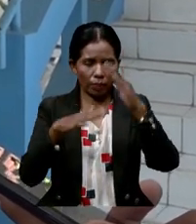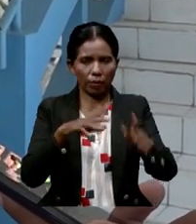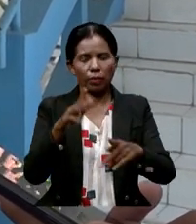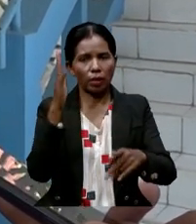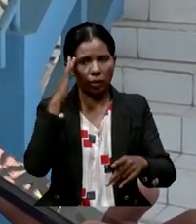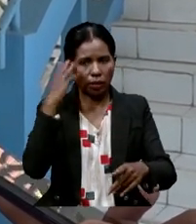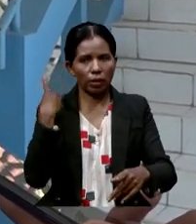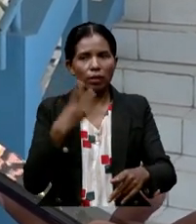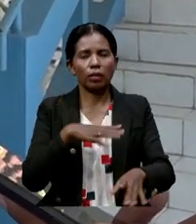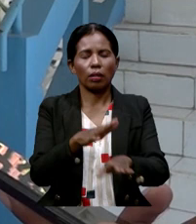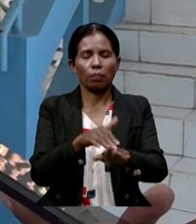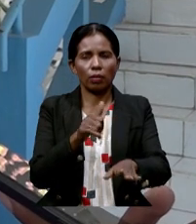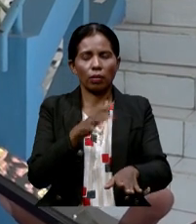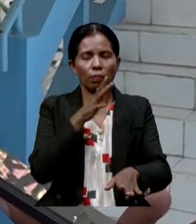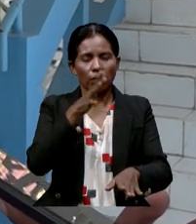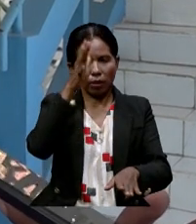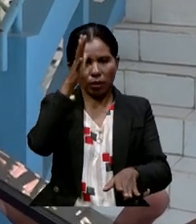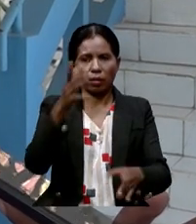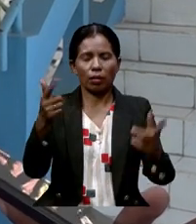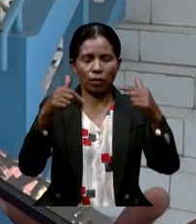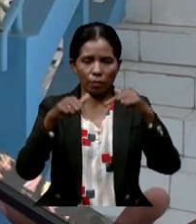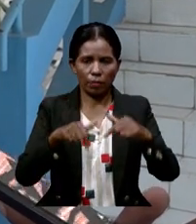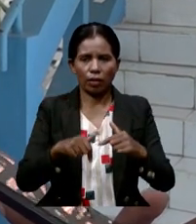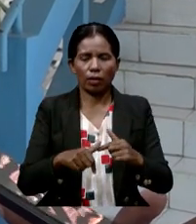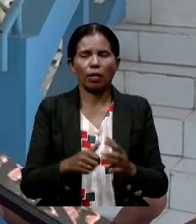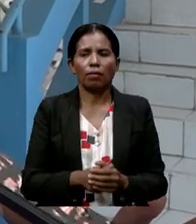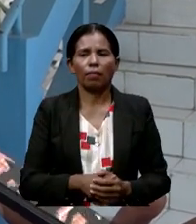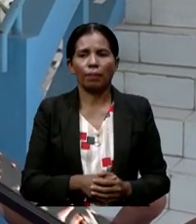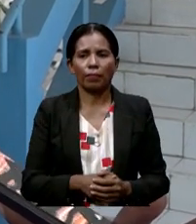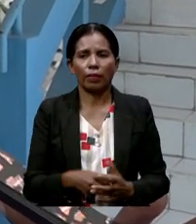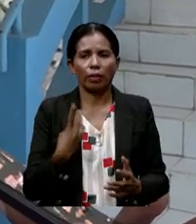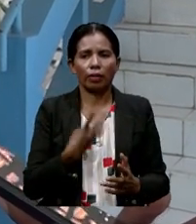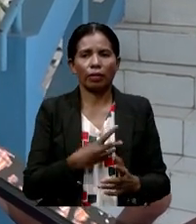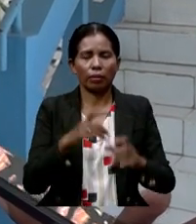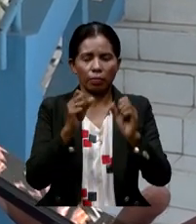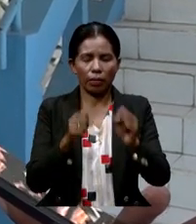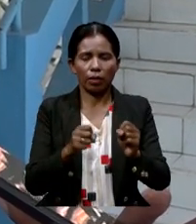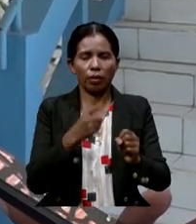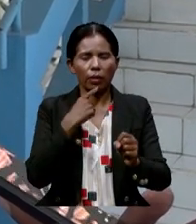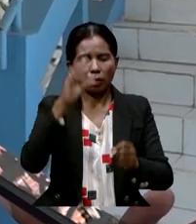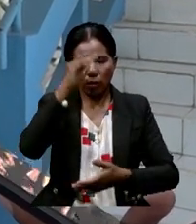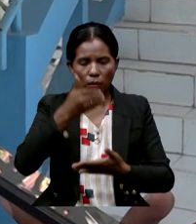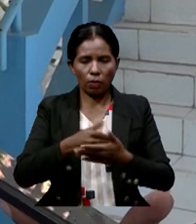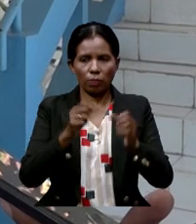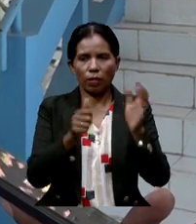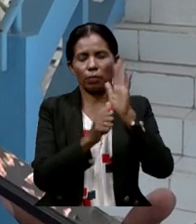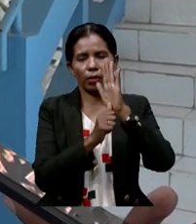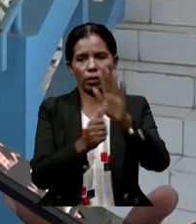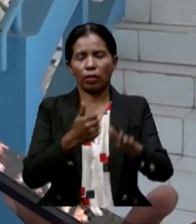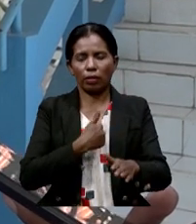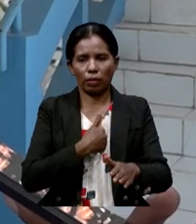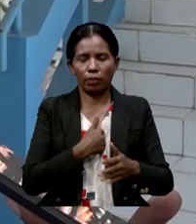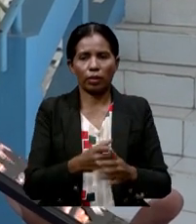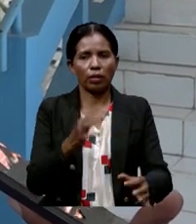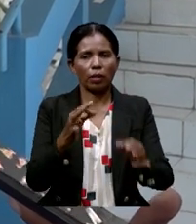tamane mo ita bulu inaman mayona para tunne ita bele sama da bauan par uan bele maya presentan se